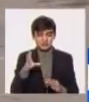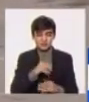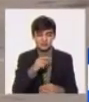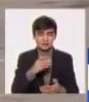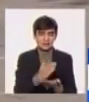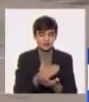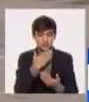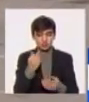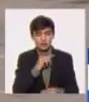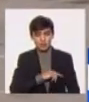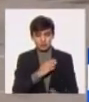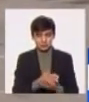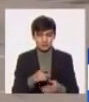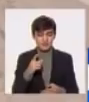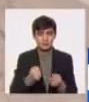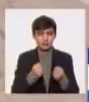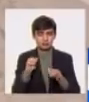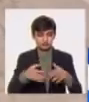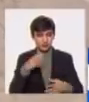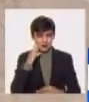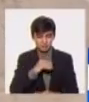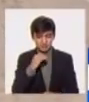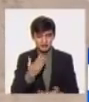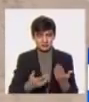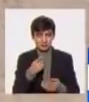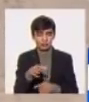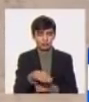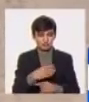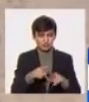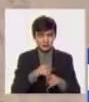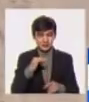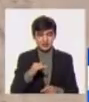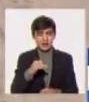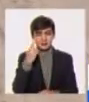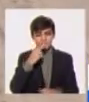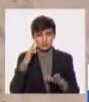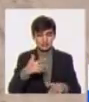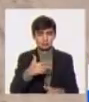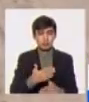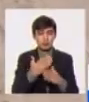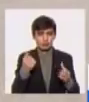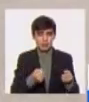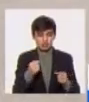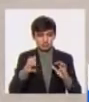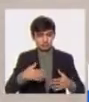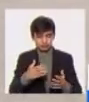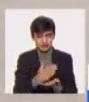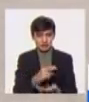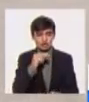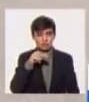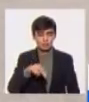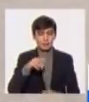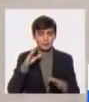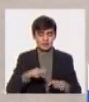машины будут водворять на штрафстоянку. В Нур-Султане уже забрали более 30 автомобилей. С момента введения ЧП в столице